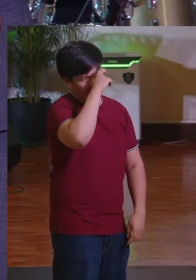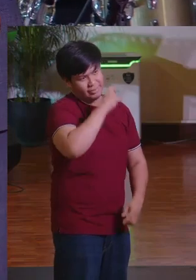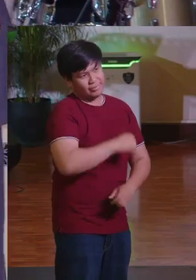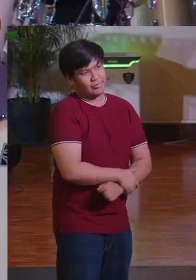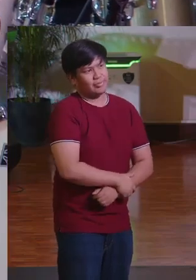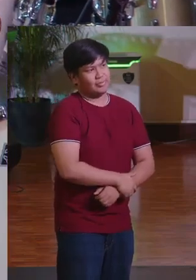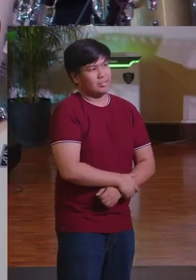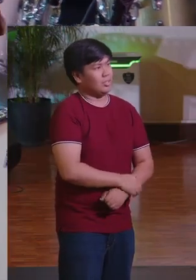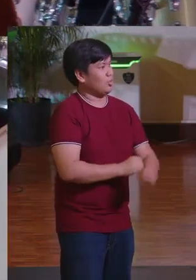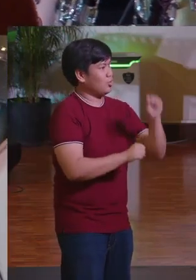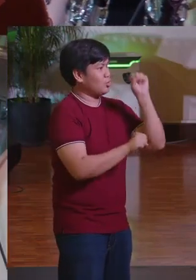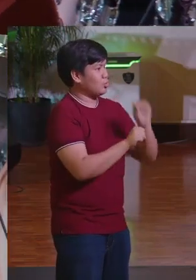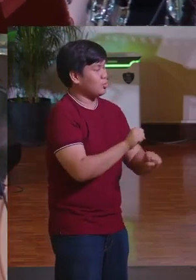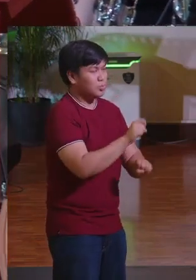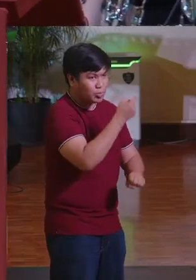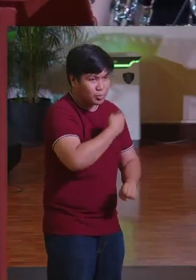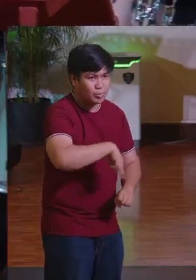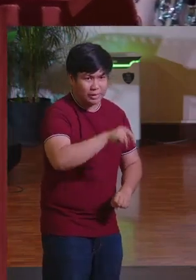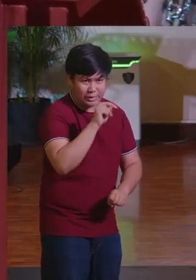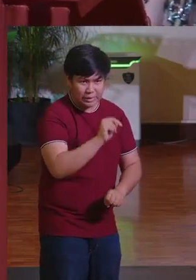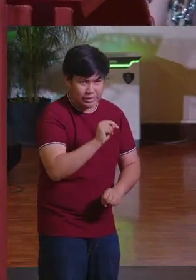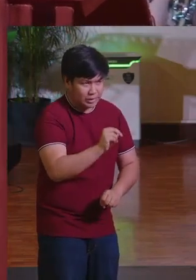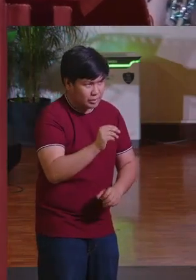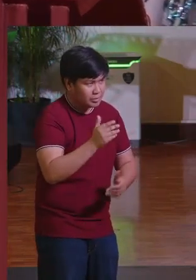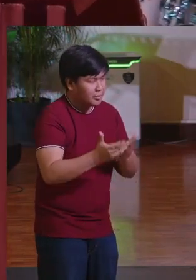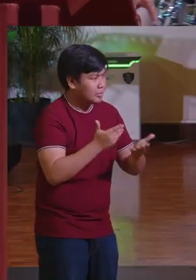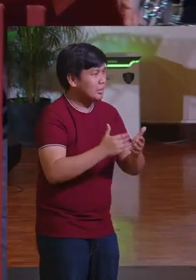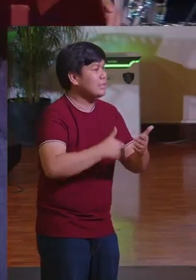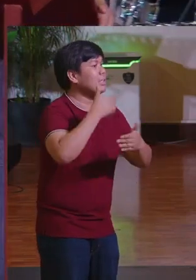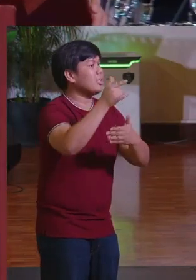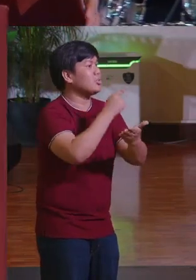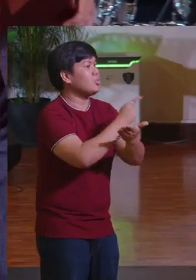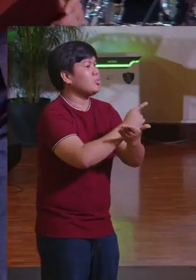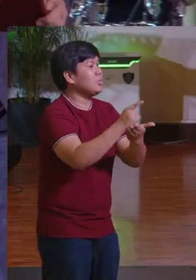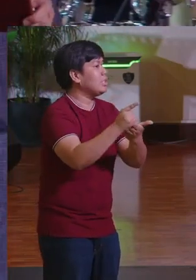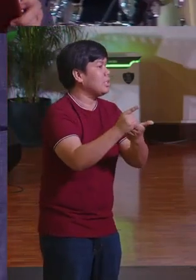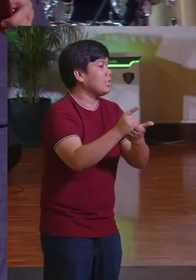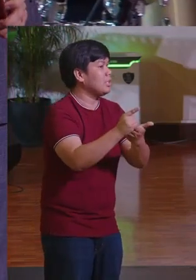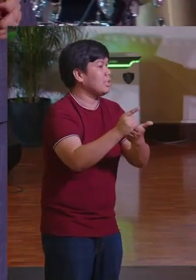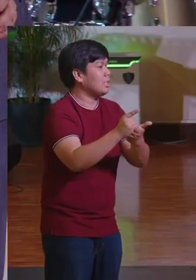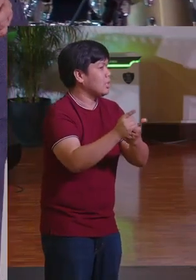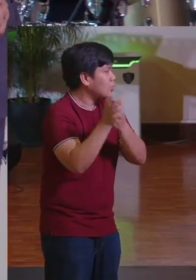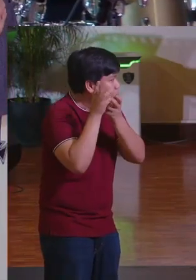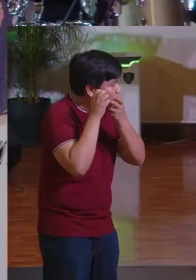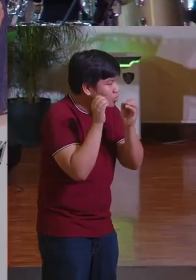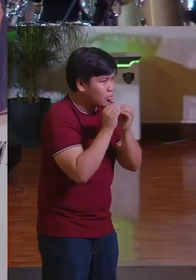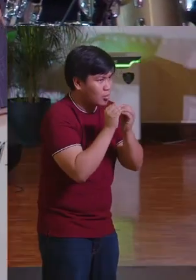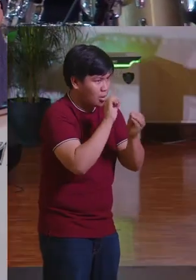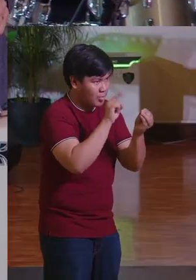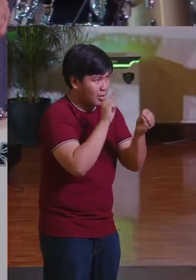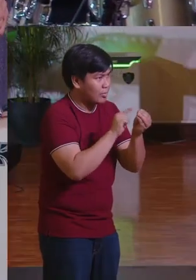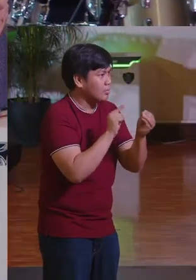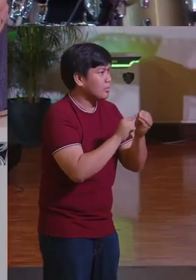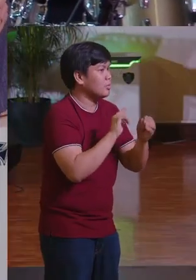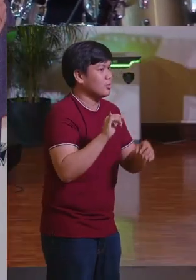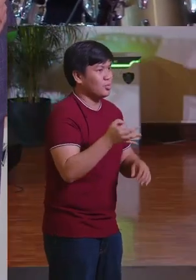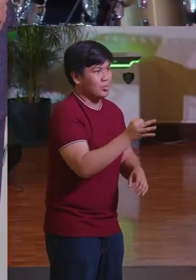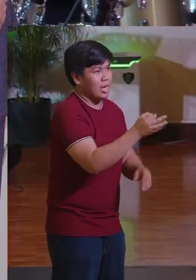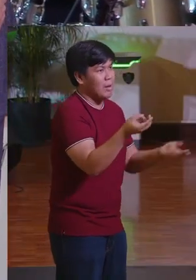Kaya, hintayin po natin yung kwento. Siguro next week pag-uusapan pa yan. But ang Panginoon po